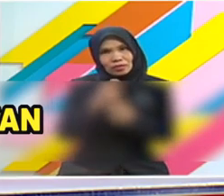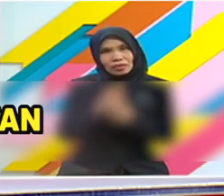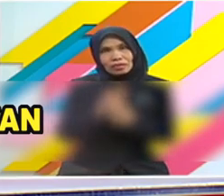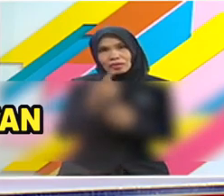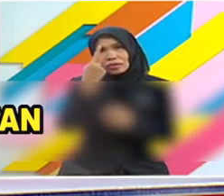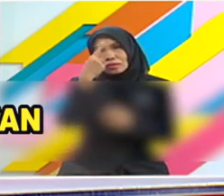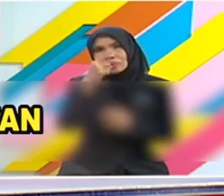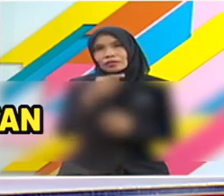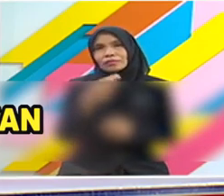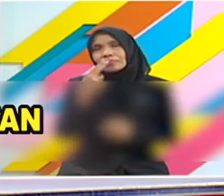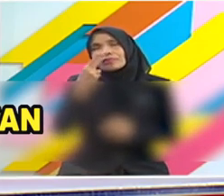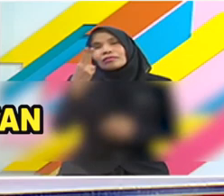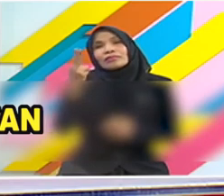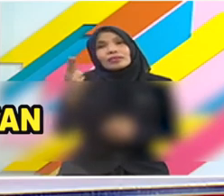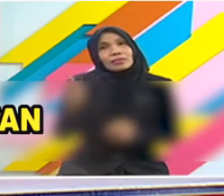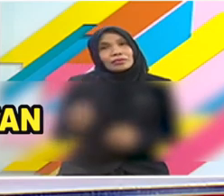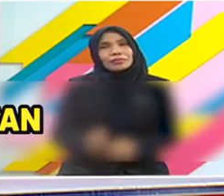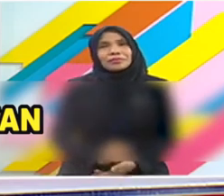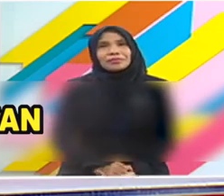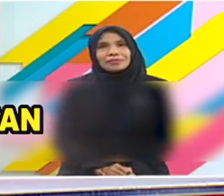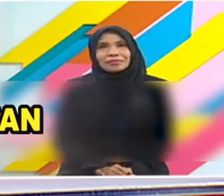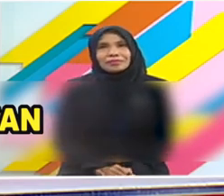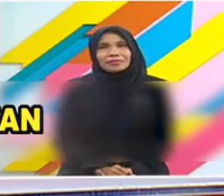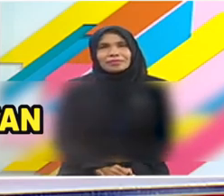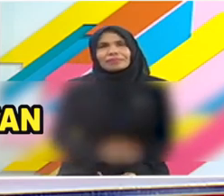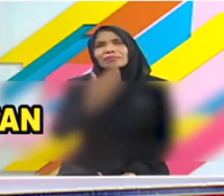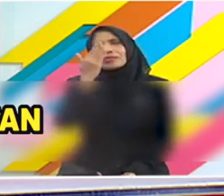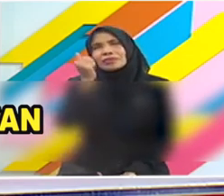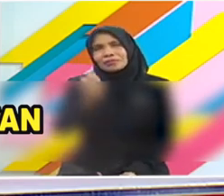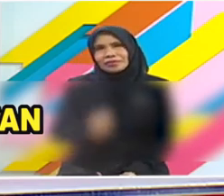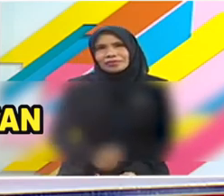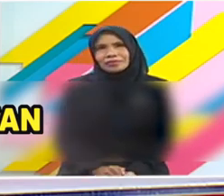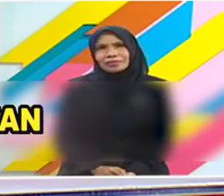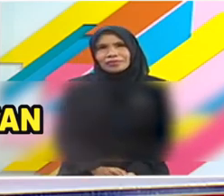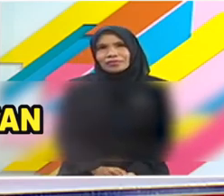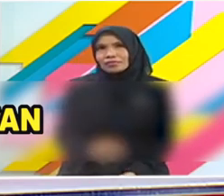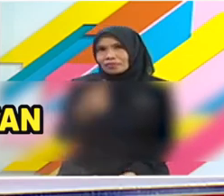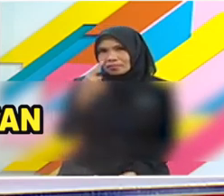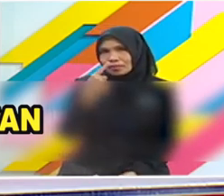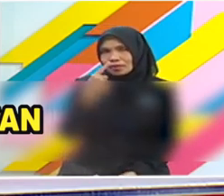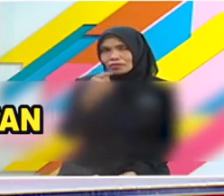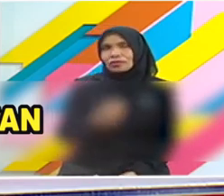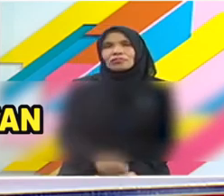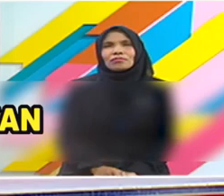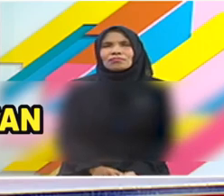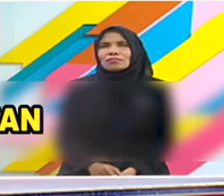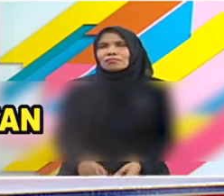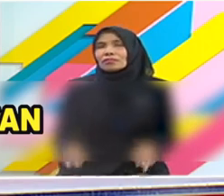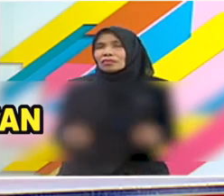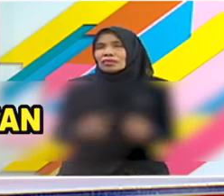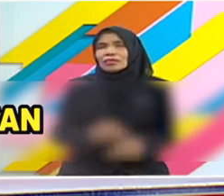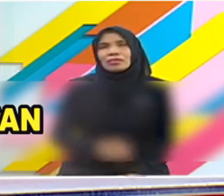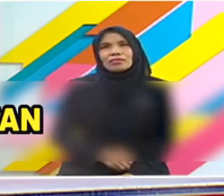untuk menghidu. Kenapa untuk menghidu? Sebab hidung ni sangat sensitif, sangat peka kepada